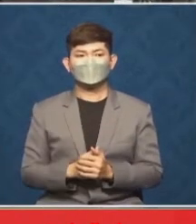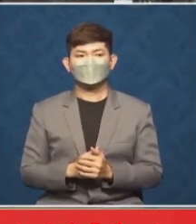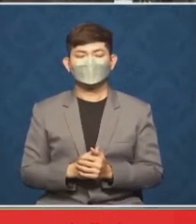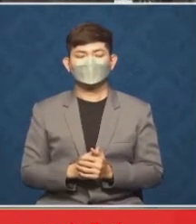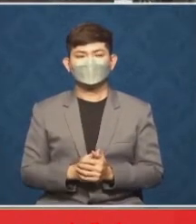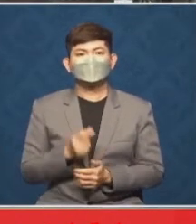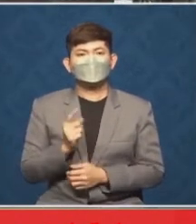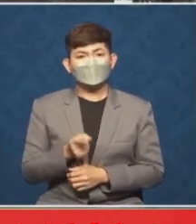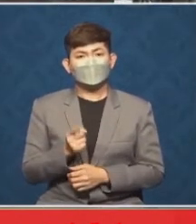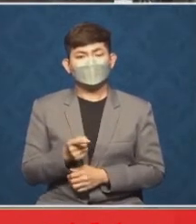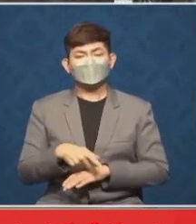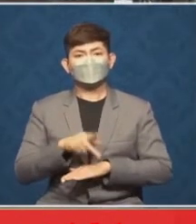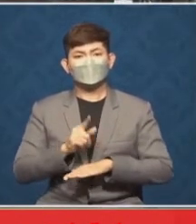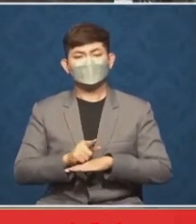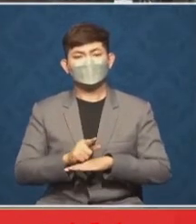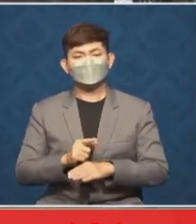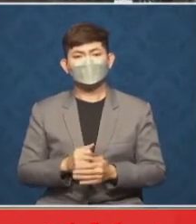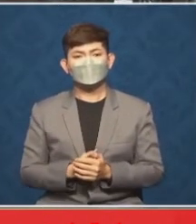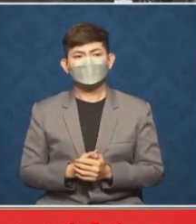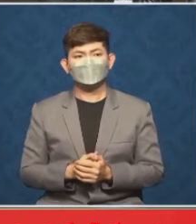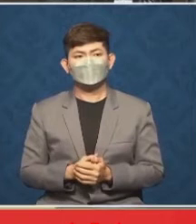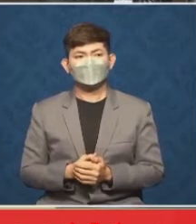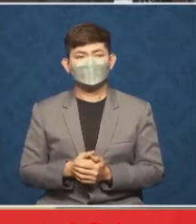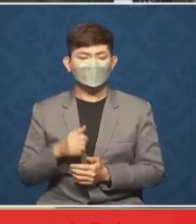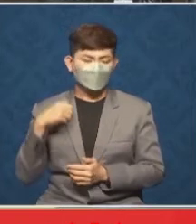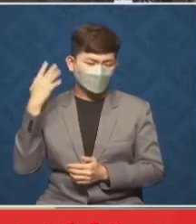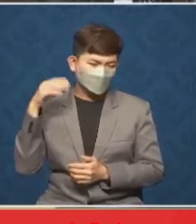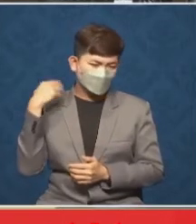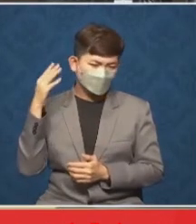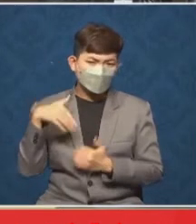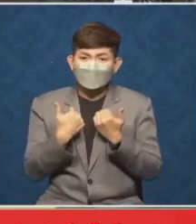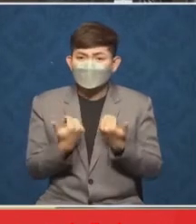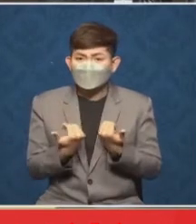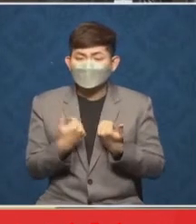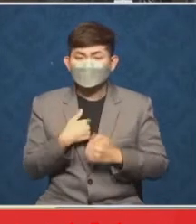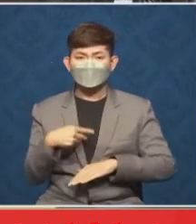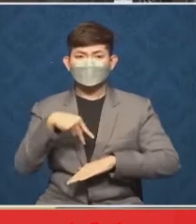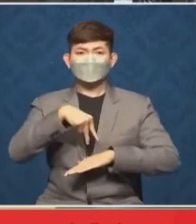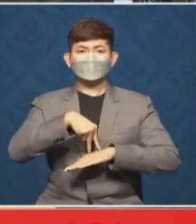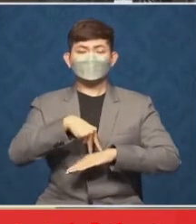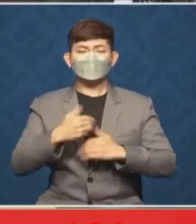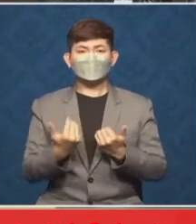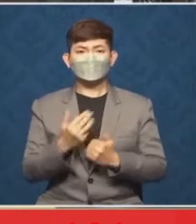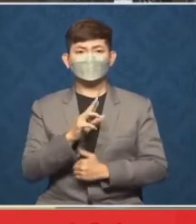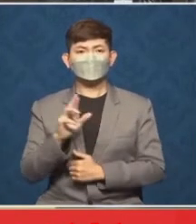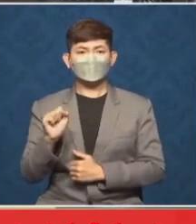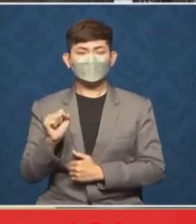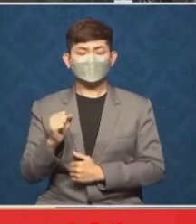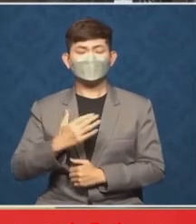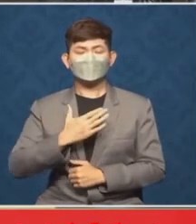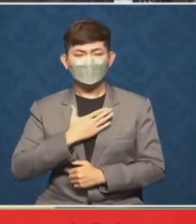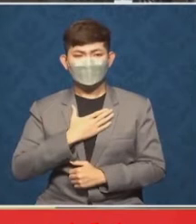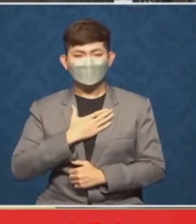ริงๆแล้วนะครับท่านประธานกว่าที่ผมจะได้มายืนอยู่ในสภาแห่งนี้ในวันนี้เนี่ยผมต้